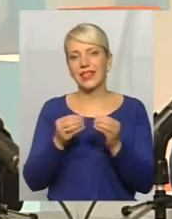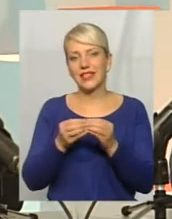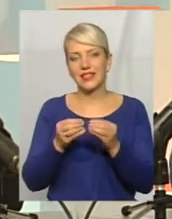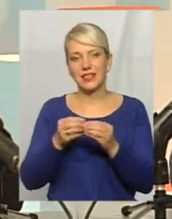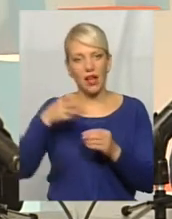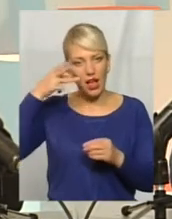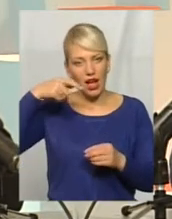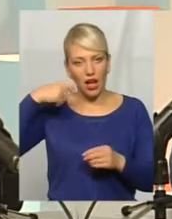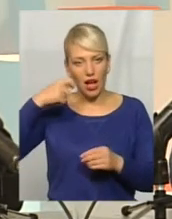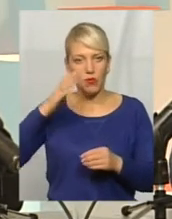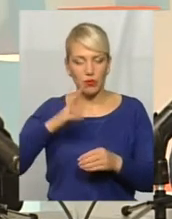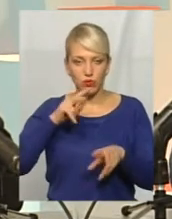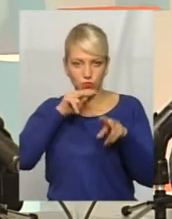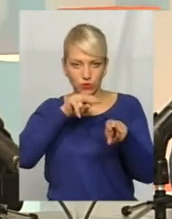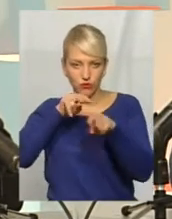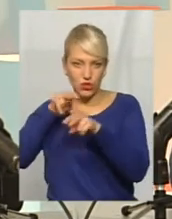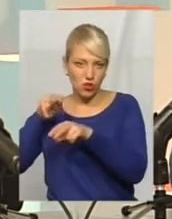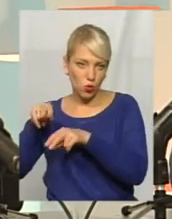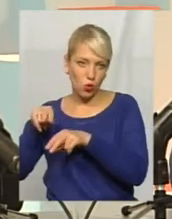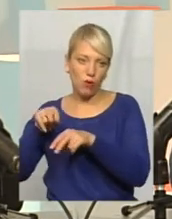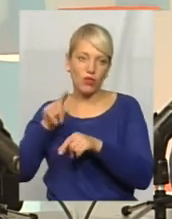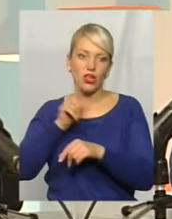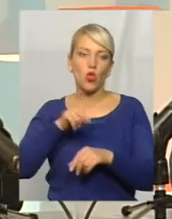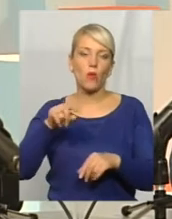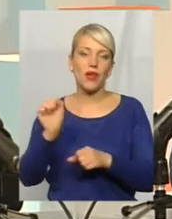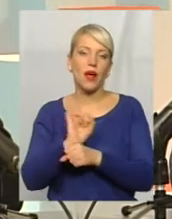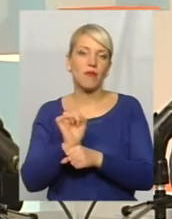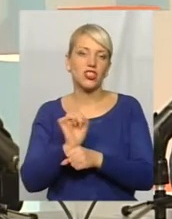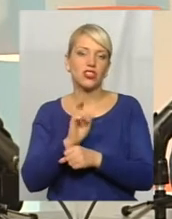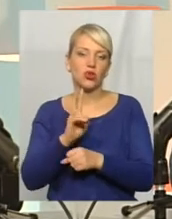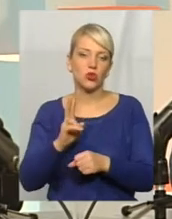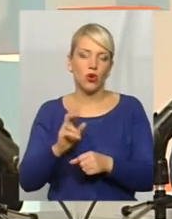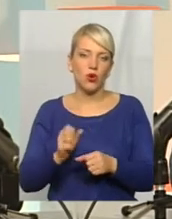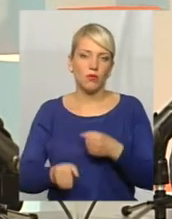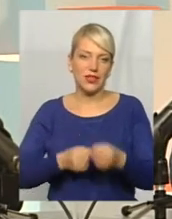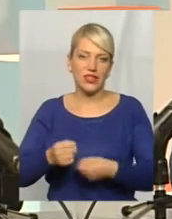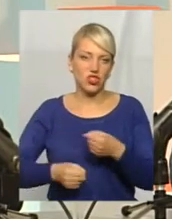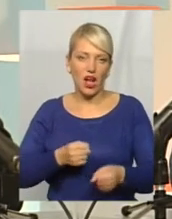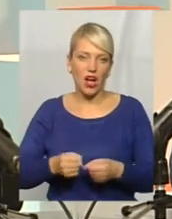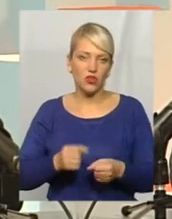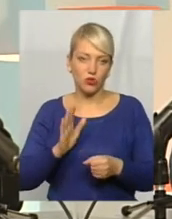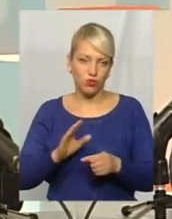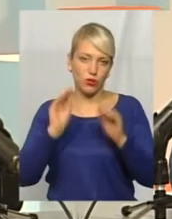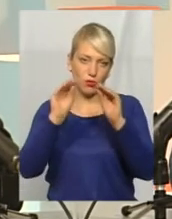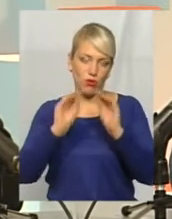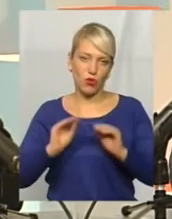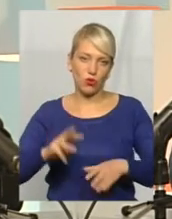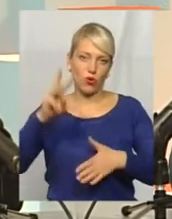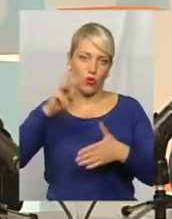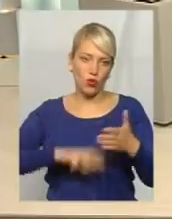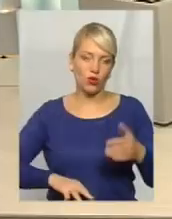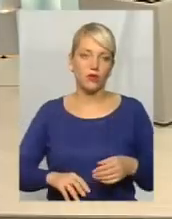потім будемо висвітковувати номера машин, які під'їжджають, складати адмінпротоколи. Тобто, в принципі, буде важіль